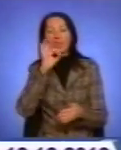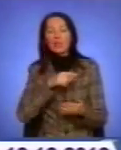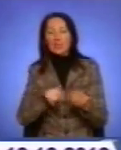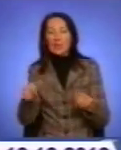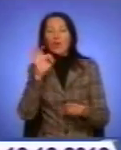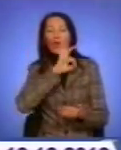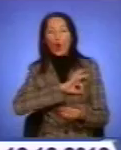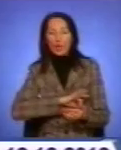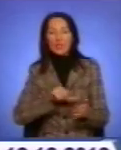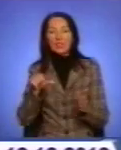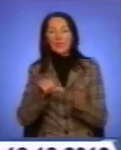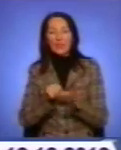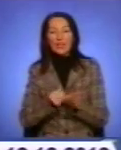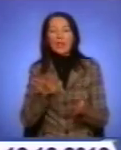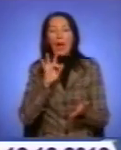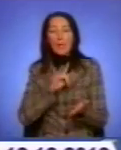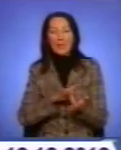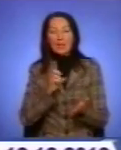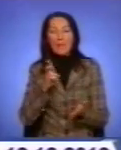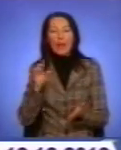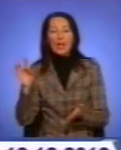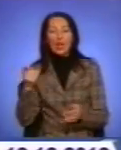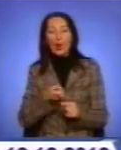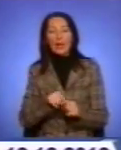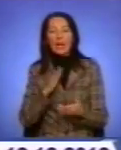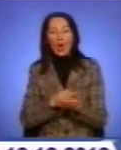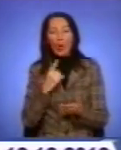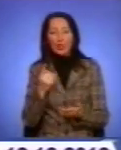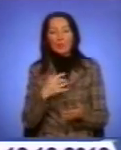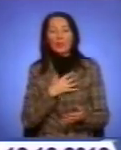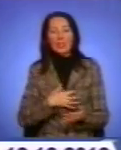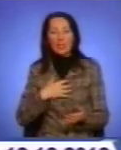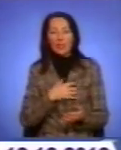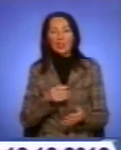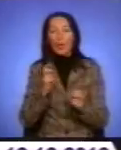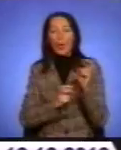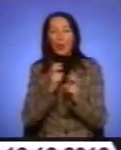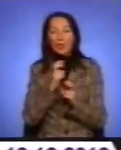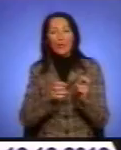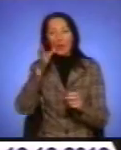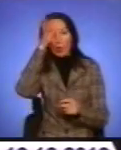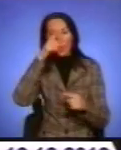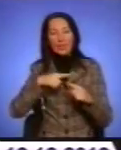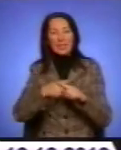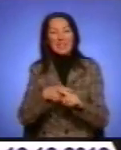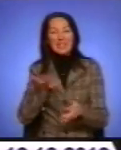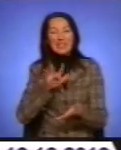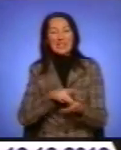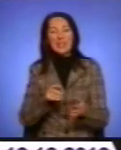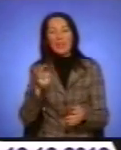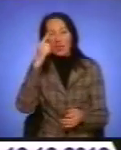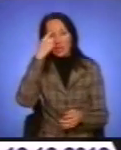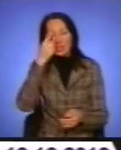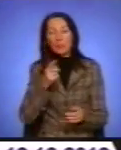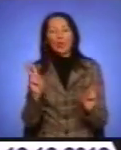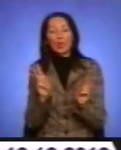Бангалор, яке є одним із найважливіших промислових і науково-технічних центрів Індії. Зустрічі на високому